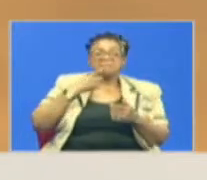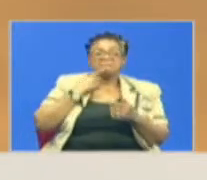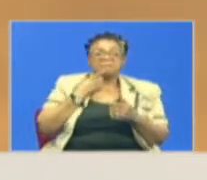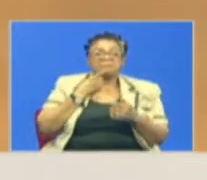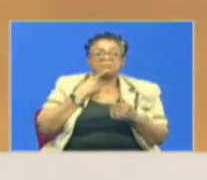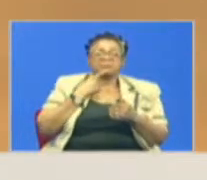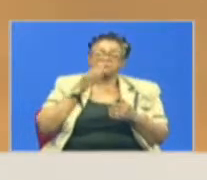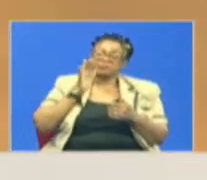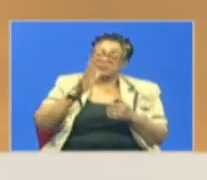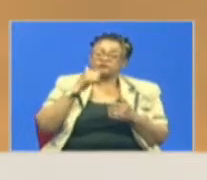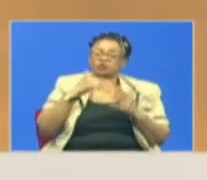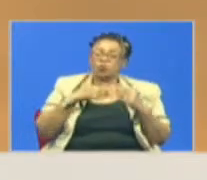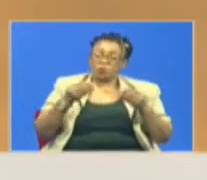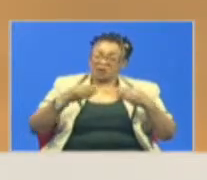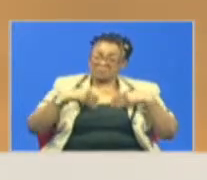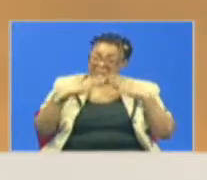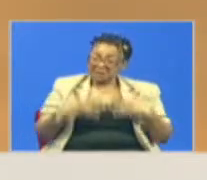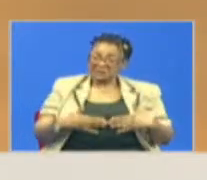yeye.